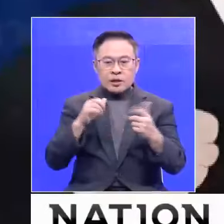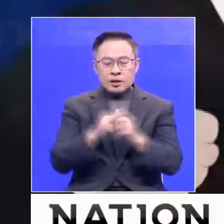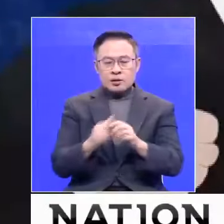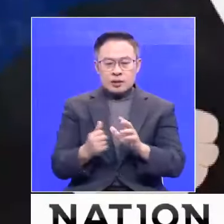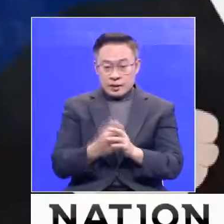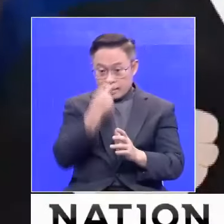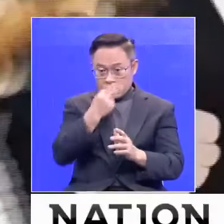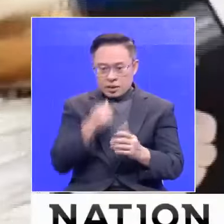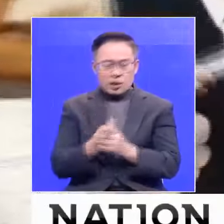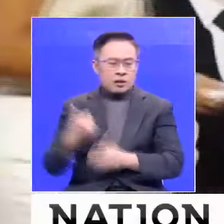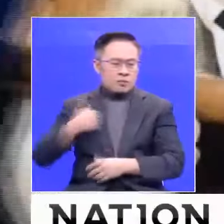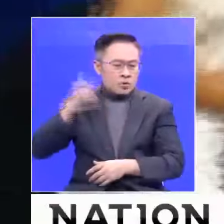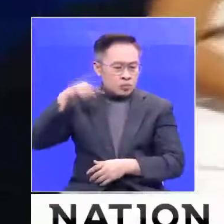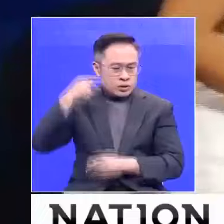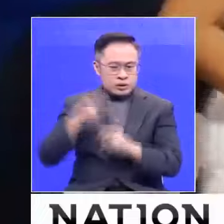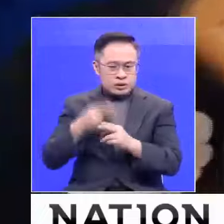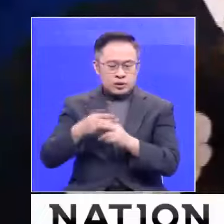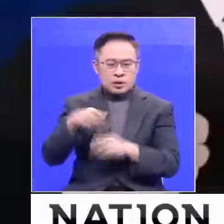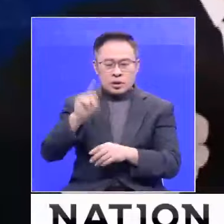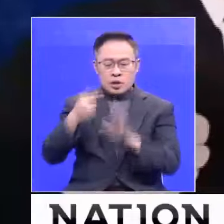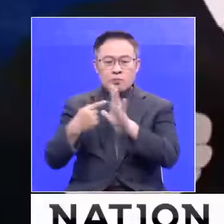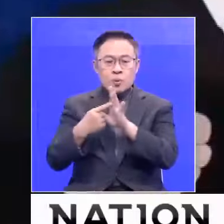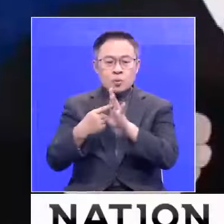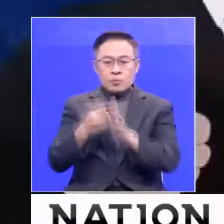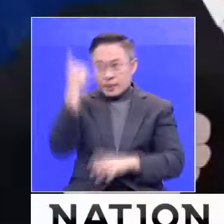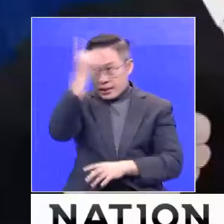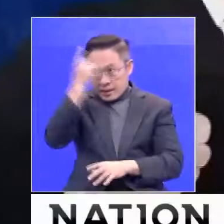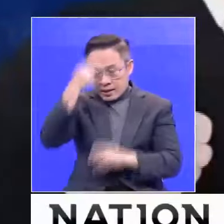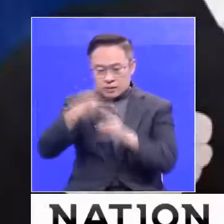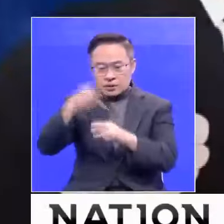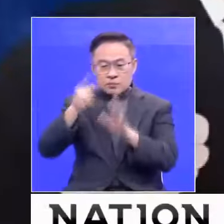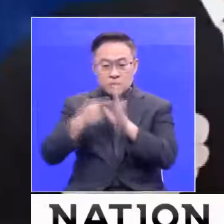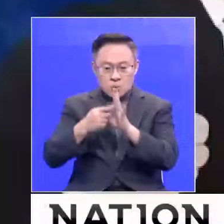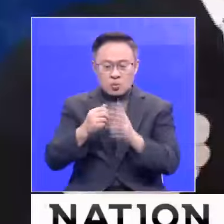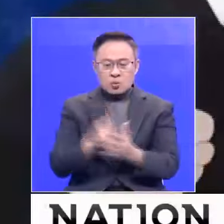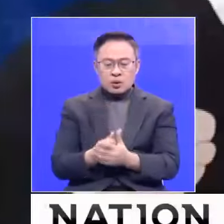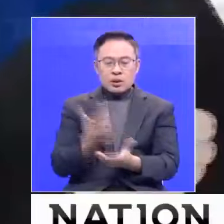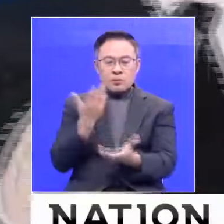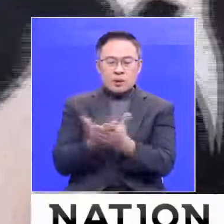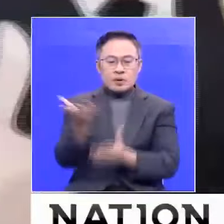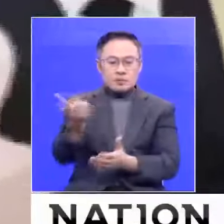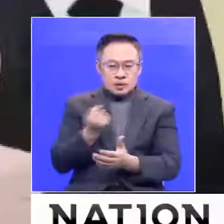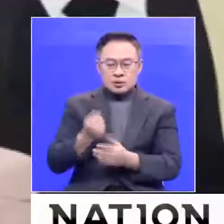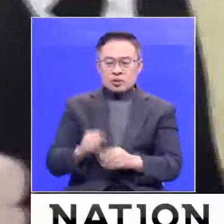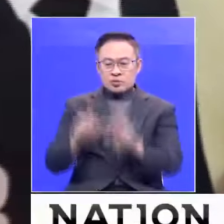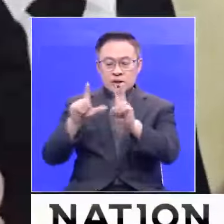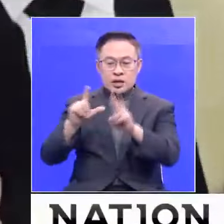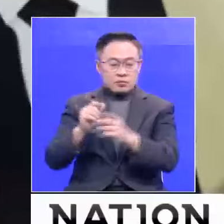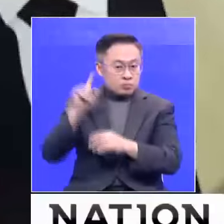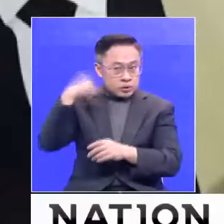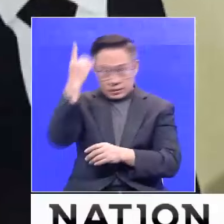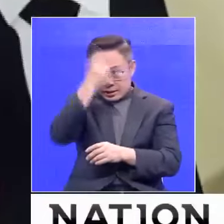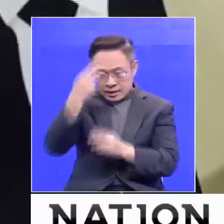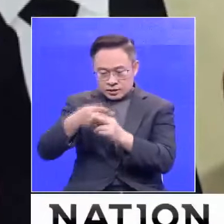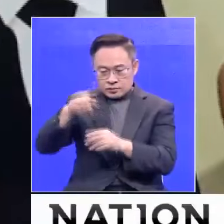ออดีตนางงามอดีตดาราสอนย่อปอปลาเนี่ยมีสามีเป็นนักการเมืองกู้ยืมเงินแล้วก็จ่ายเช็คเด้ง2ล้านคุณลูกหมีบอกไป